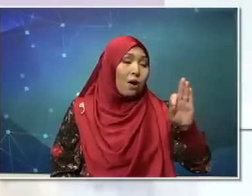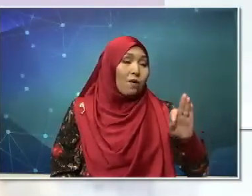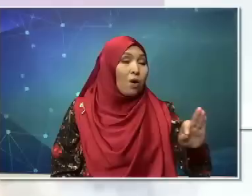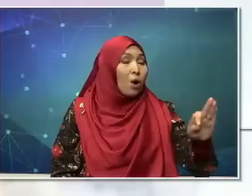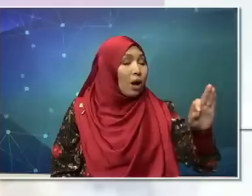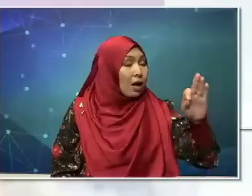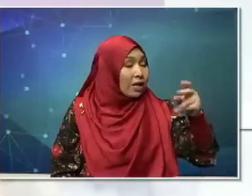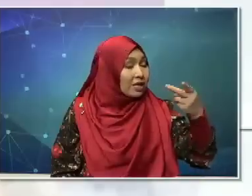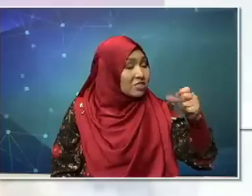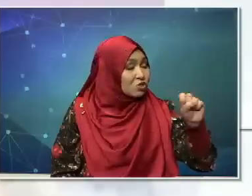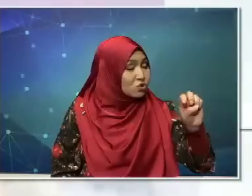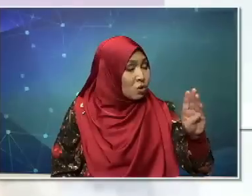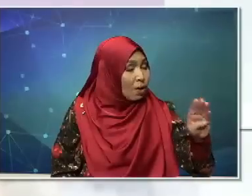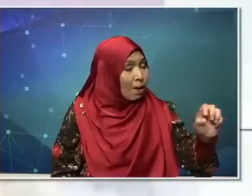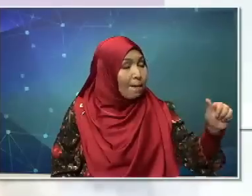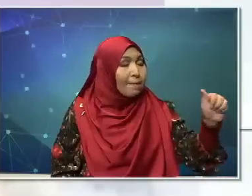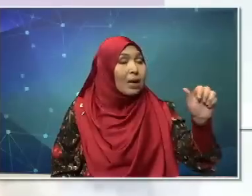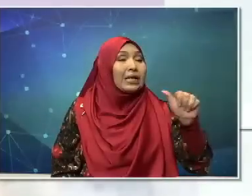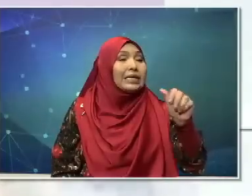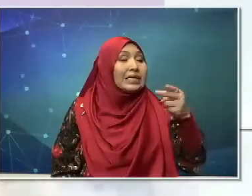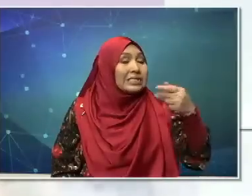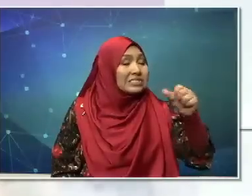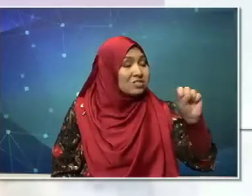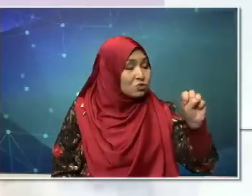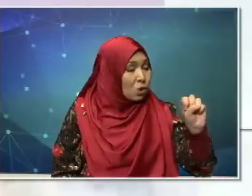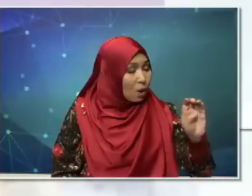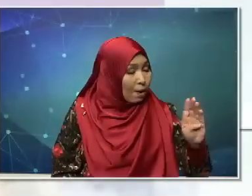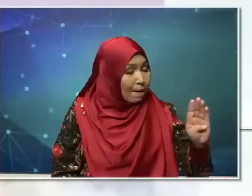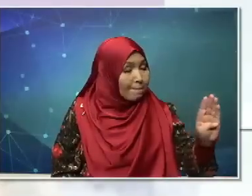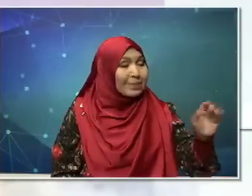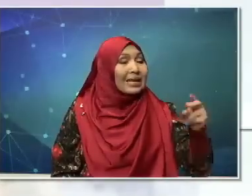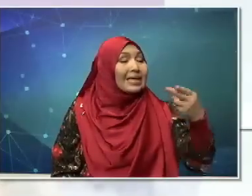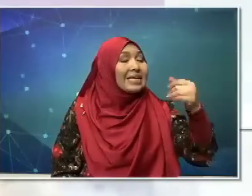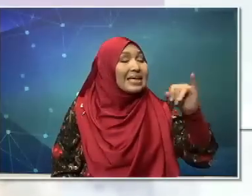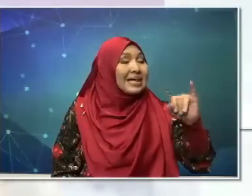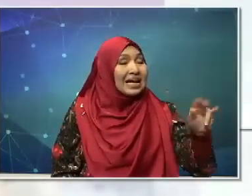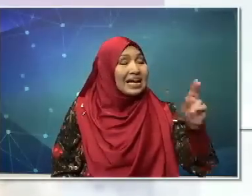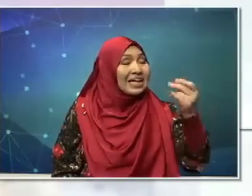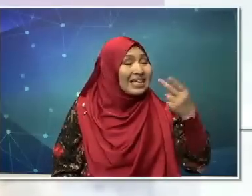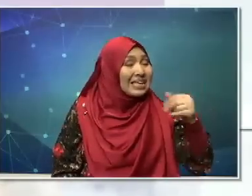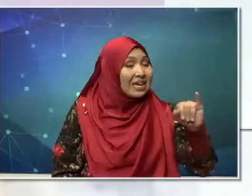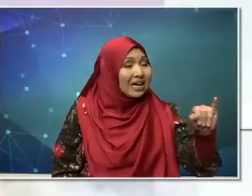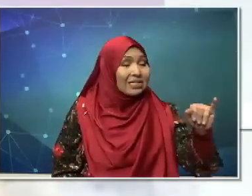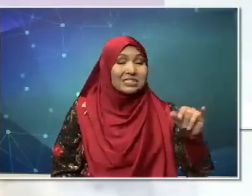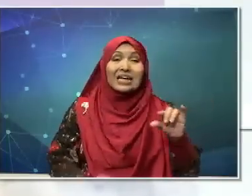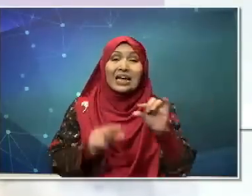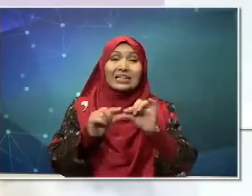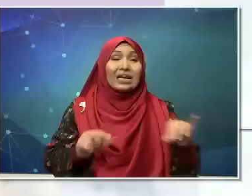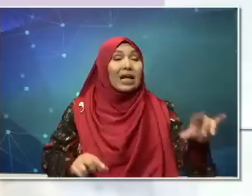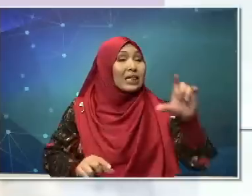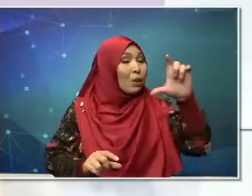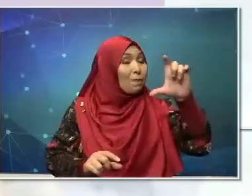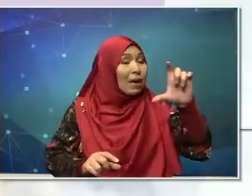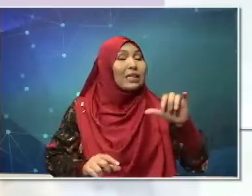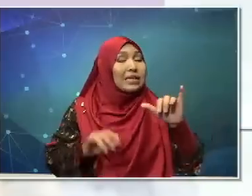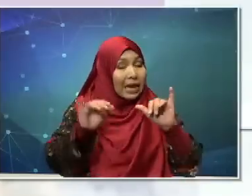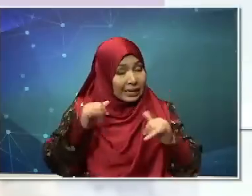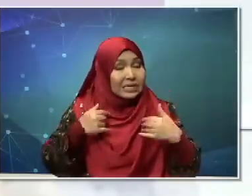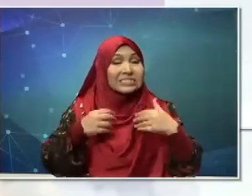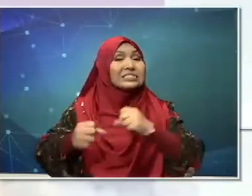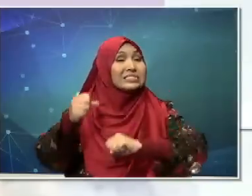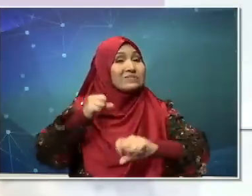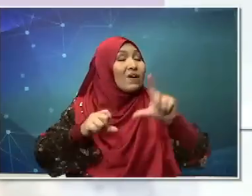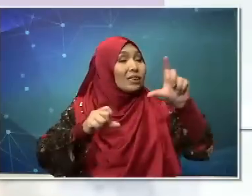sislovme hiho berstatus Tower hei hei jangan kita tebal Gua di rumah ada sifat sebagian